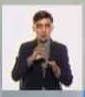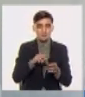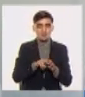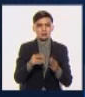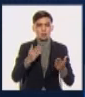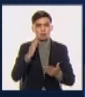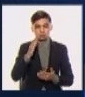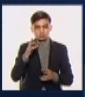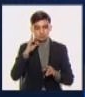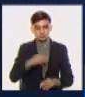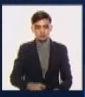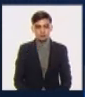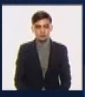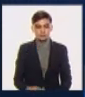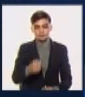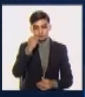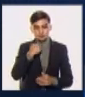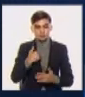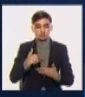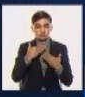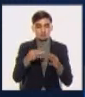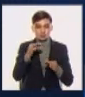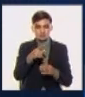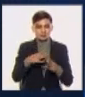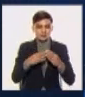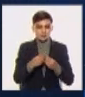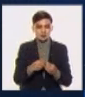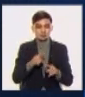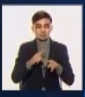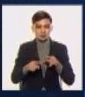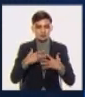них останутся. Спасибо. Мы желаем вам и вашей семье скорейшего выздоровления.